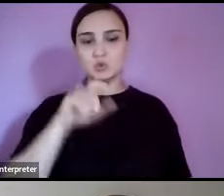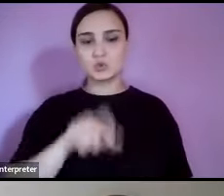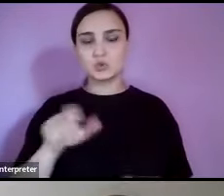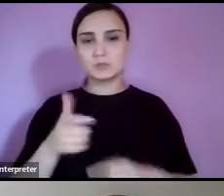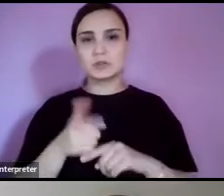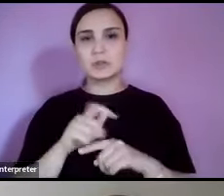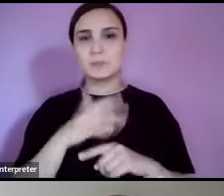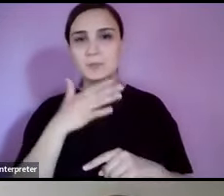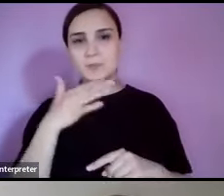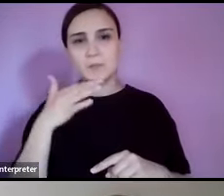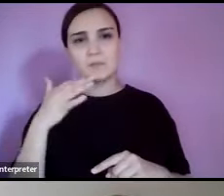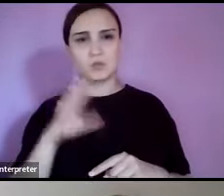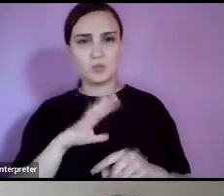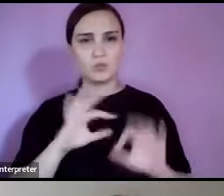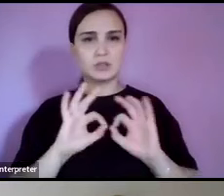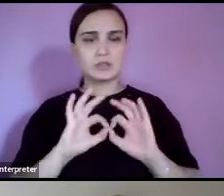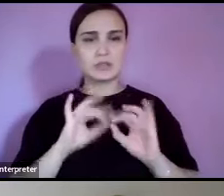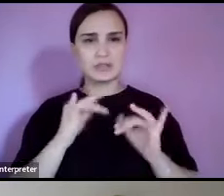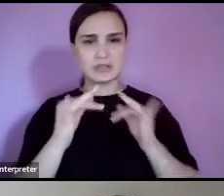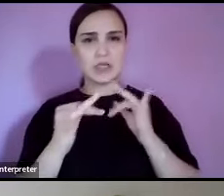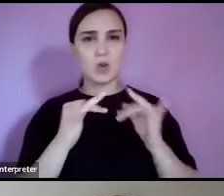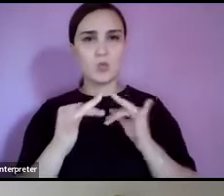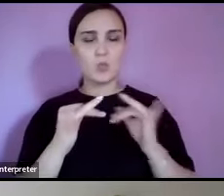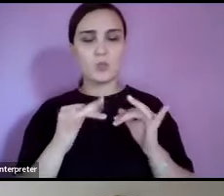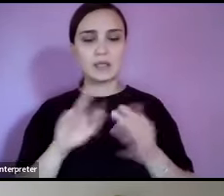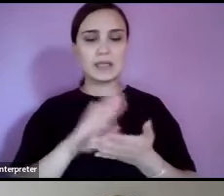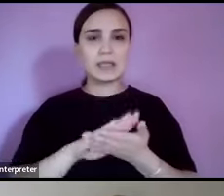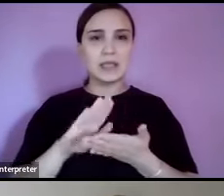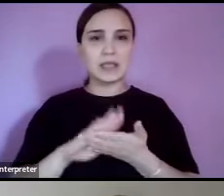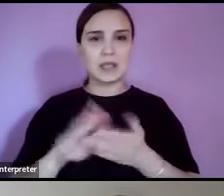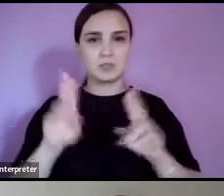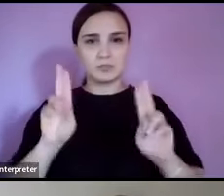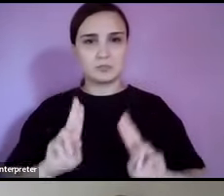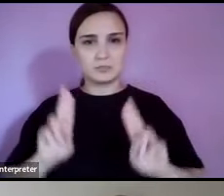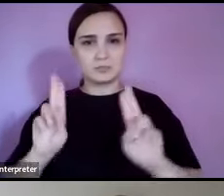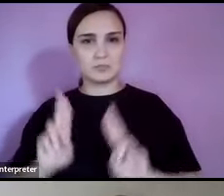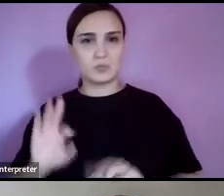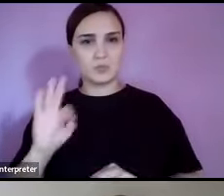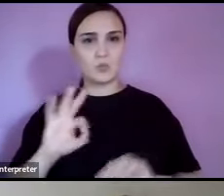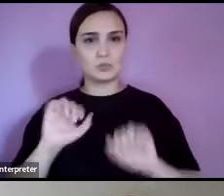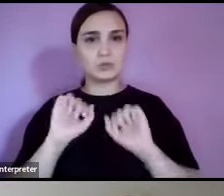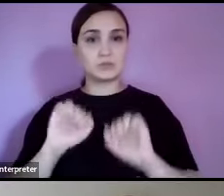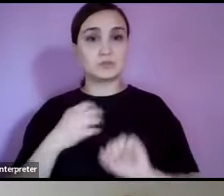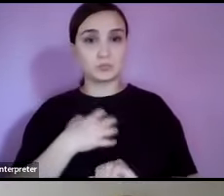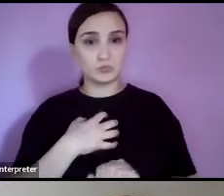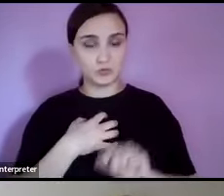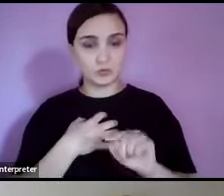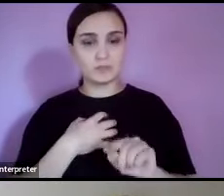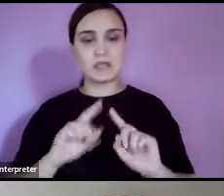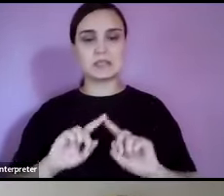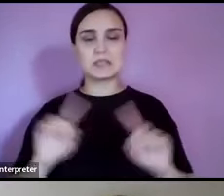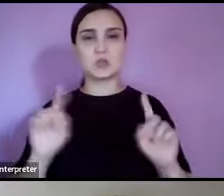ბევრი საუბარი ქონდა ამ პერიოდში ჰიგიენის დაცვის მნიშვნელობაზე, განსაკუთრებით ამ